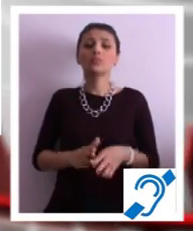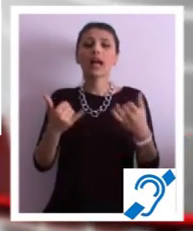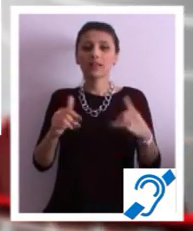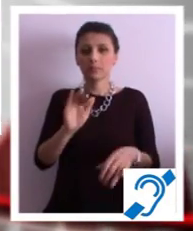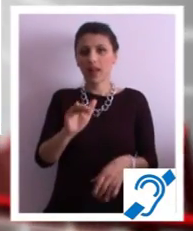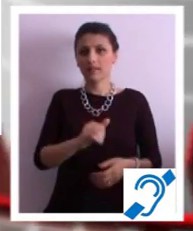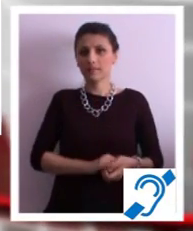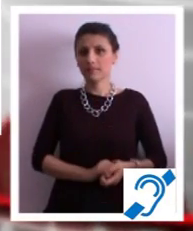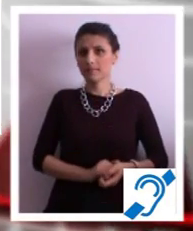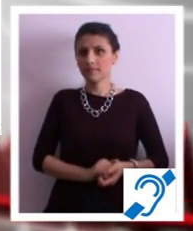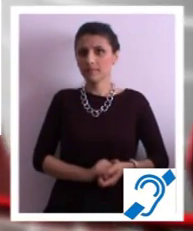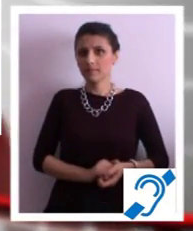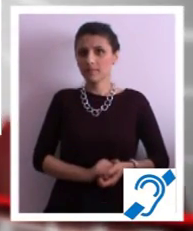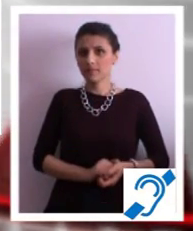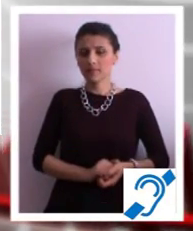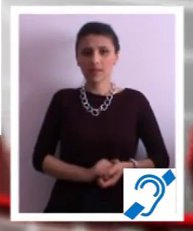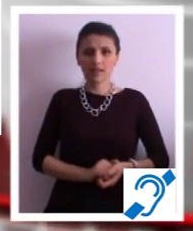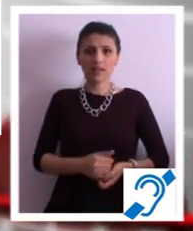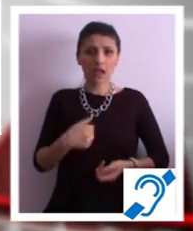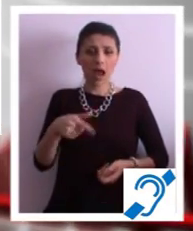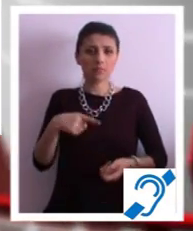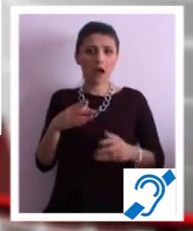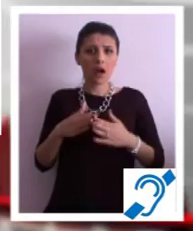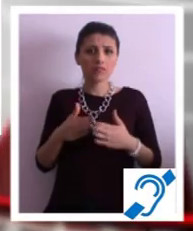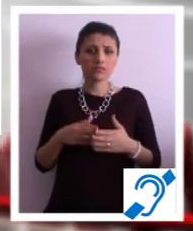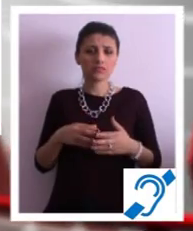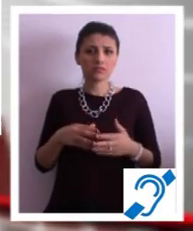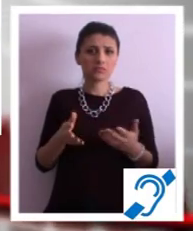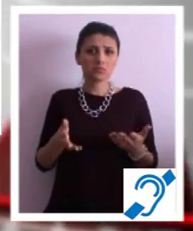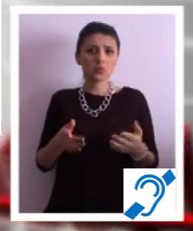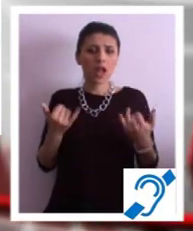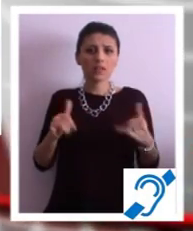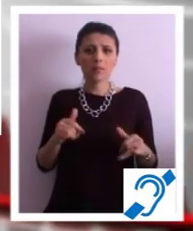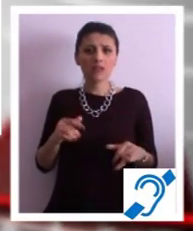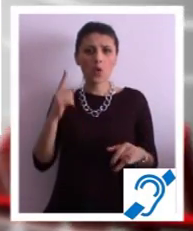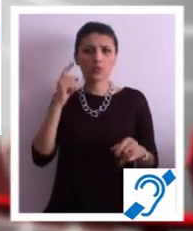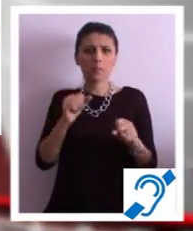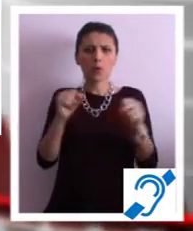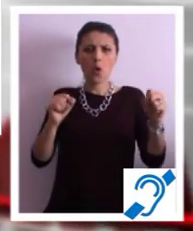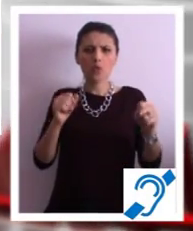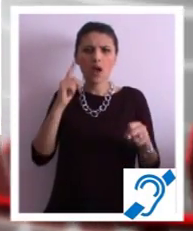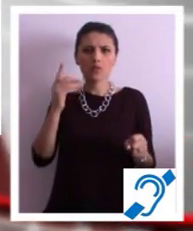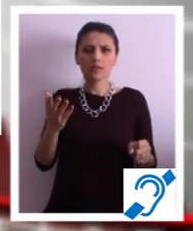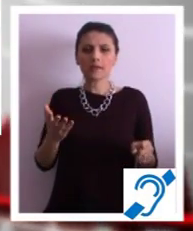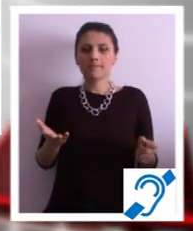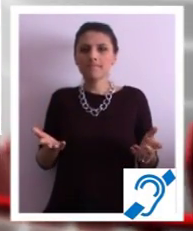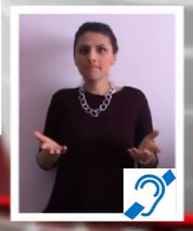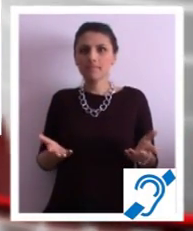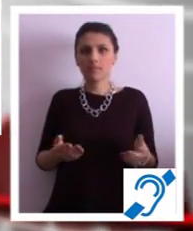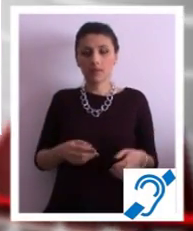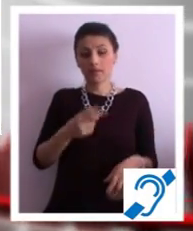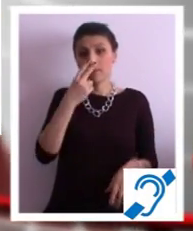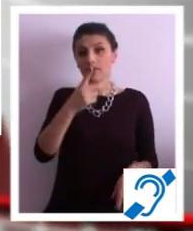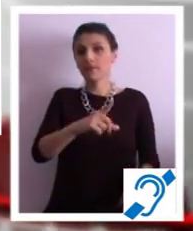s-a întâmplat? Păi cum s-a întâmplat că eu eram acasă în curte? Au fost, au plecat cu ele, ce s-a făcut, nu știu ce s-a făcut. Foaie